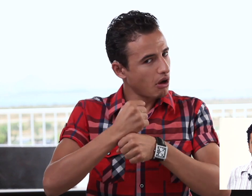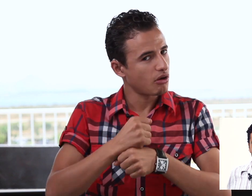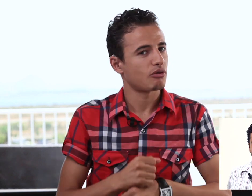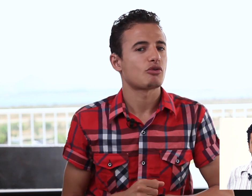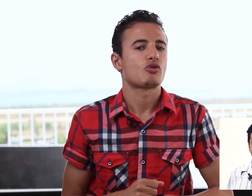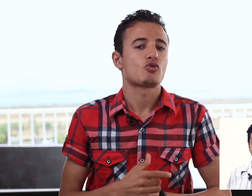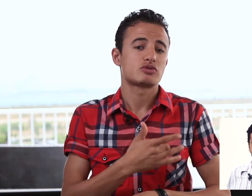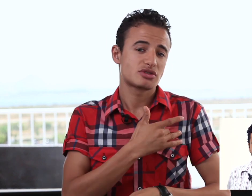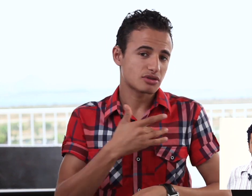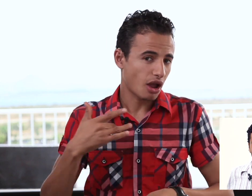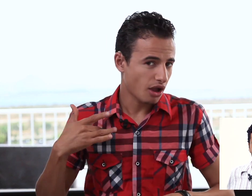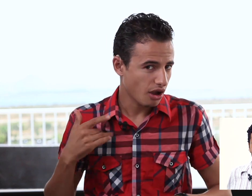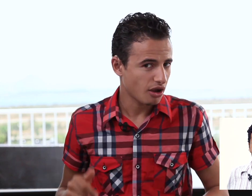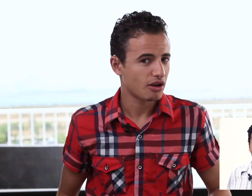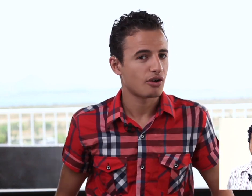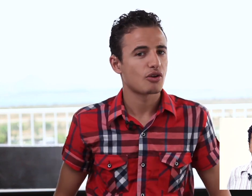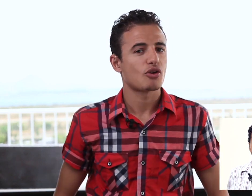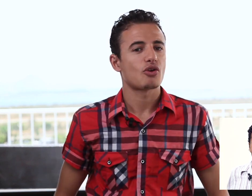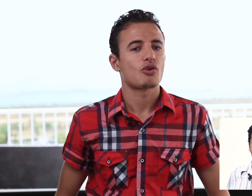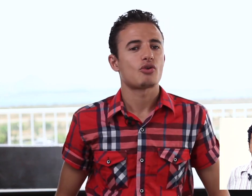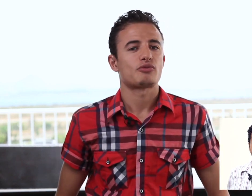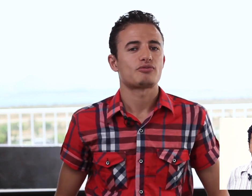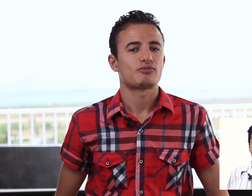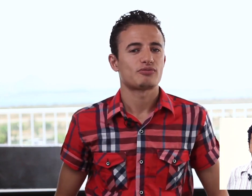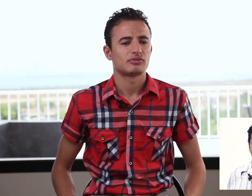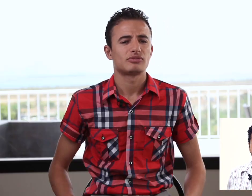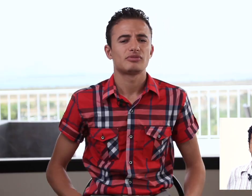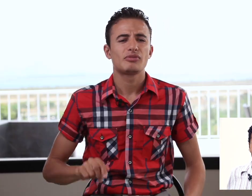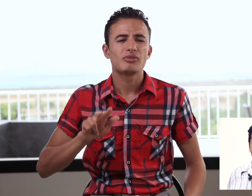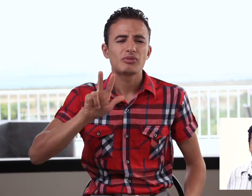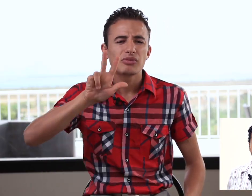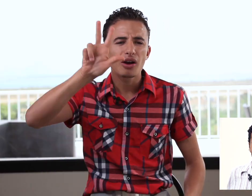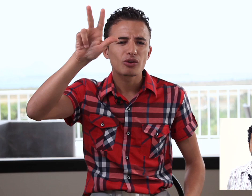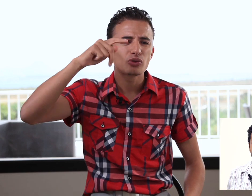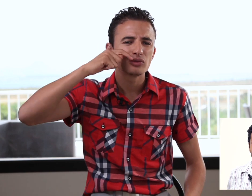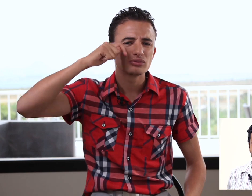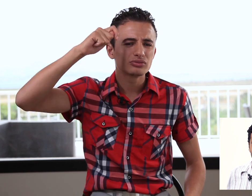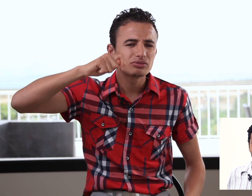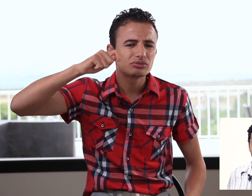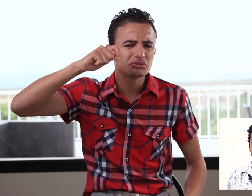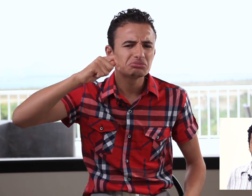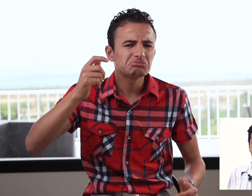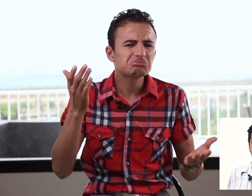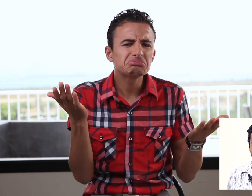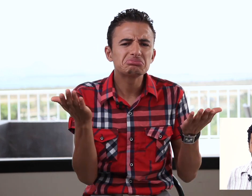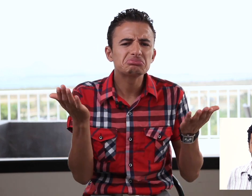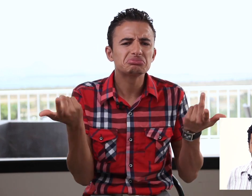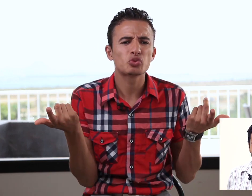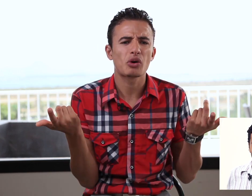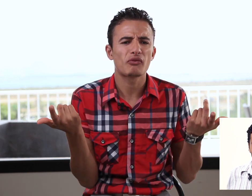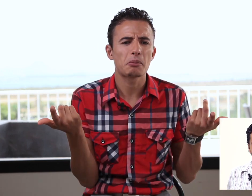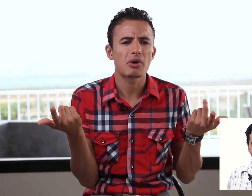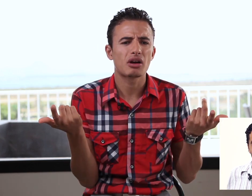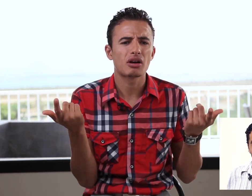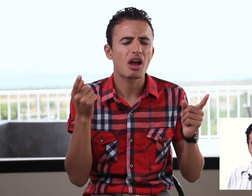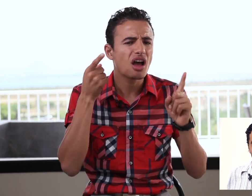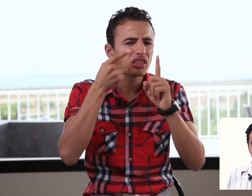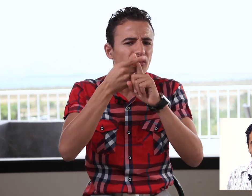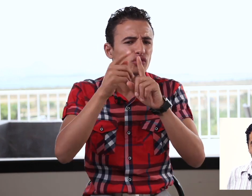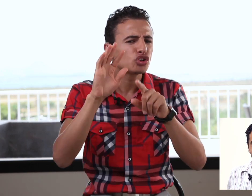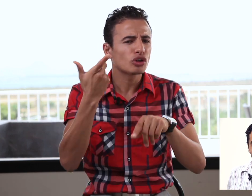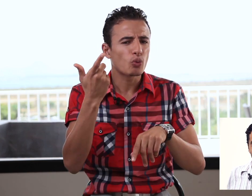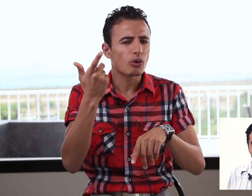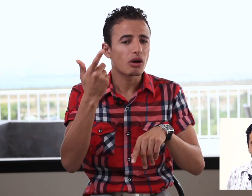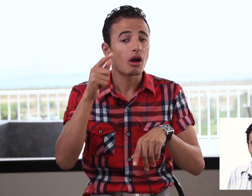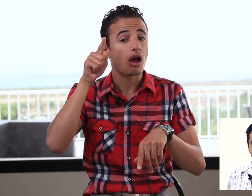نتواصل، نحكي، نتكلم كاي مواطن تونسي وندافع على حقي. والمجلس